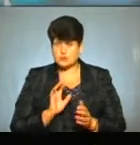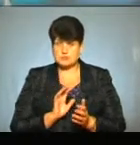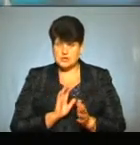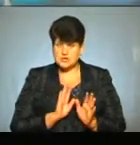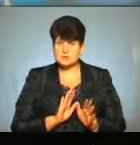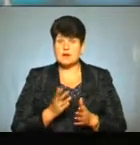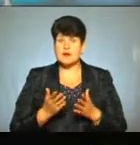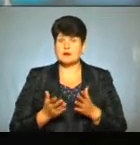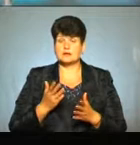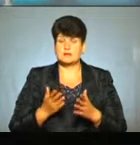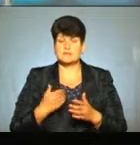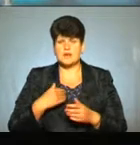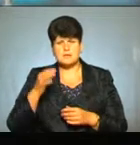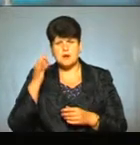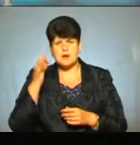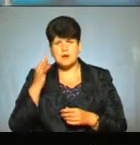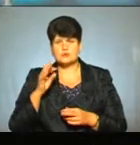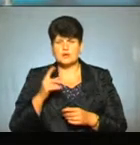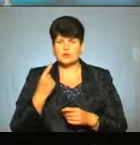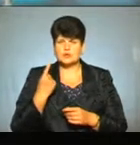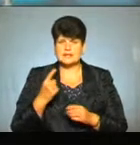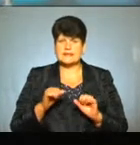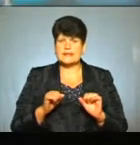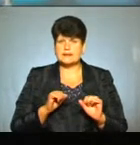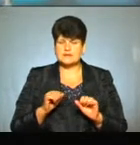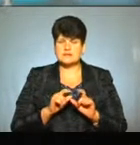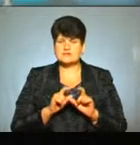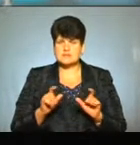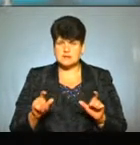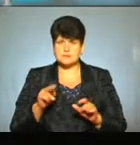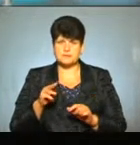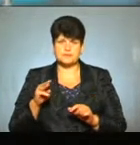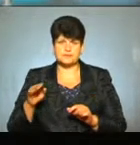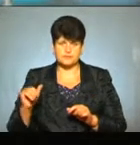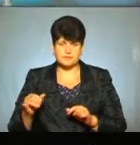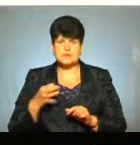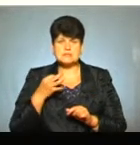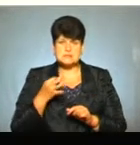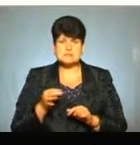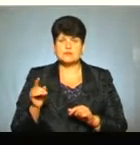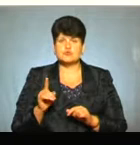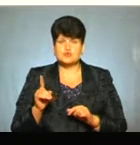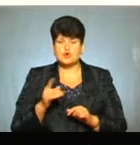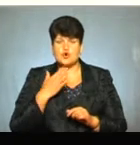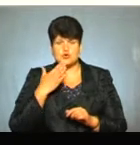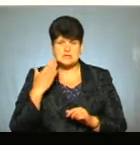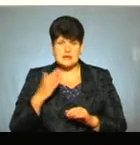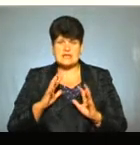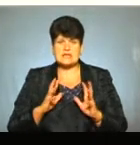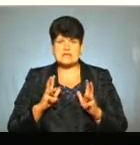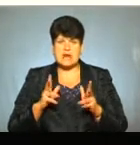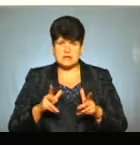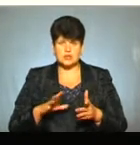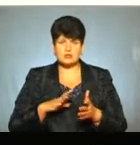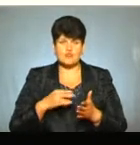збереженою. Але я пригадую, як один із керівників закладів професійної освіти сказав, що останній трактор, який